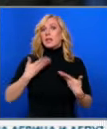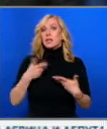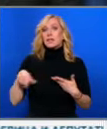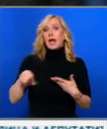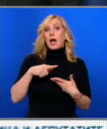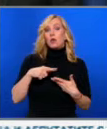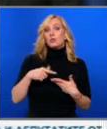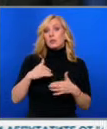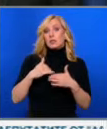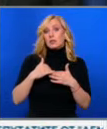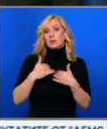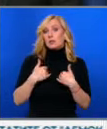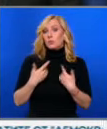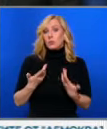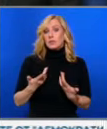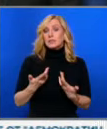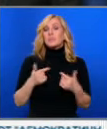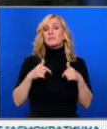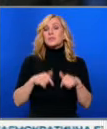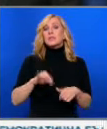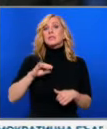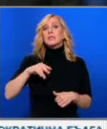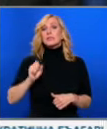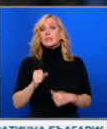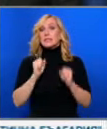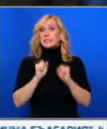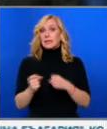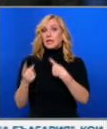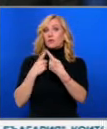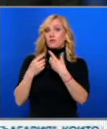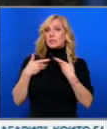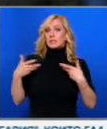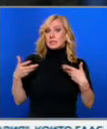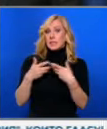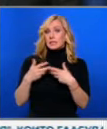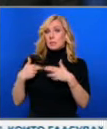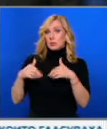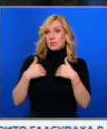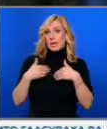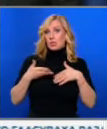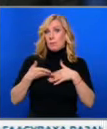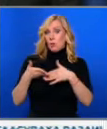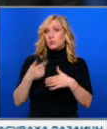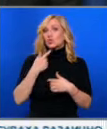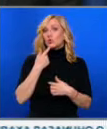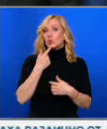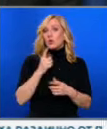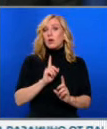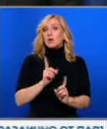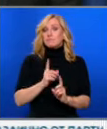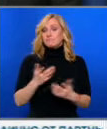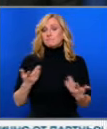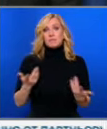да потърси нашата подкрепа. Стига и тъна да седнат и да разговарят с нас и да потърсят нашата подкрепа, защото